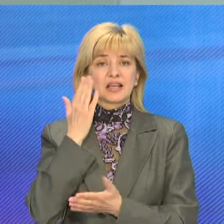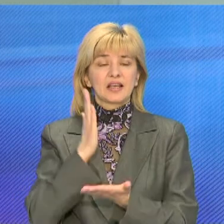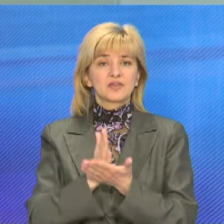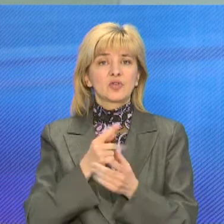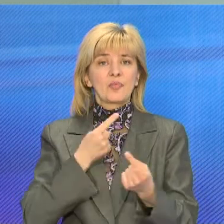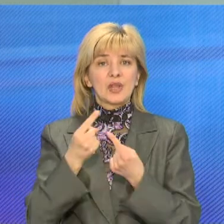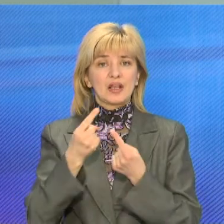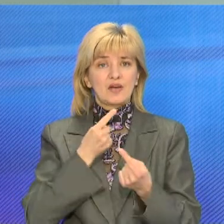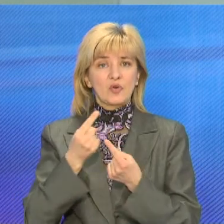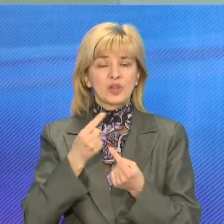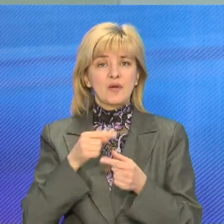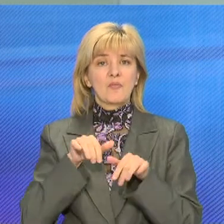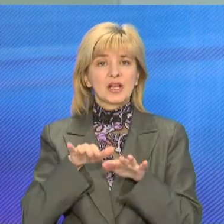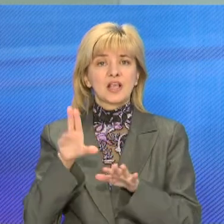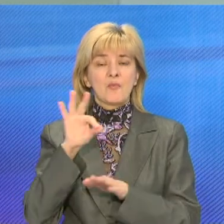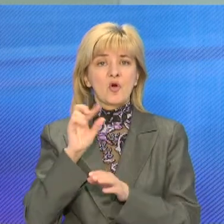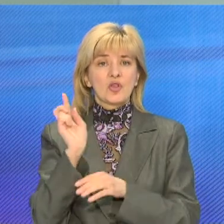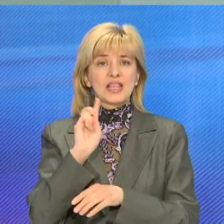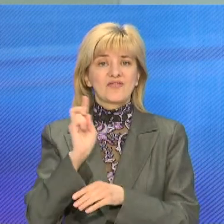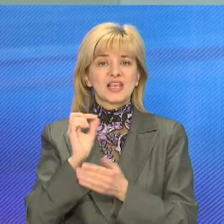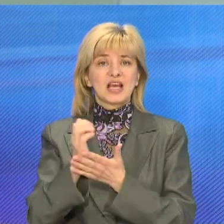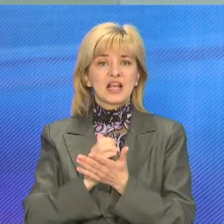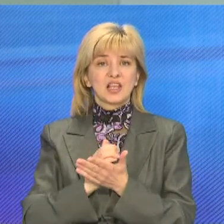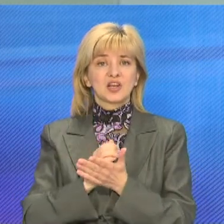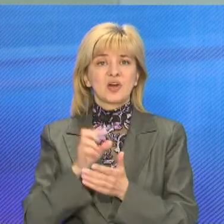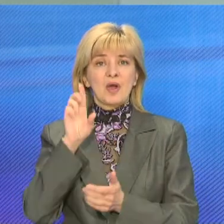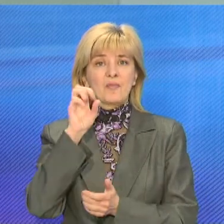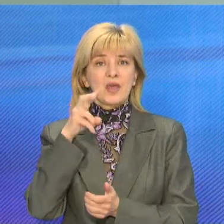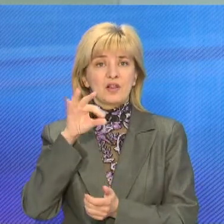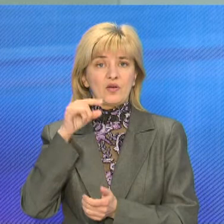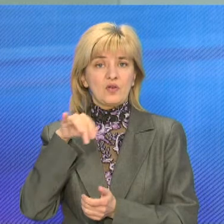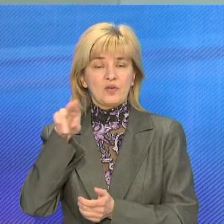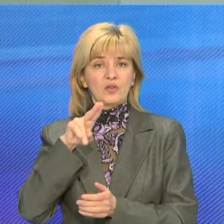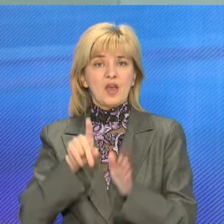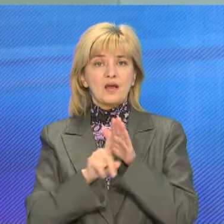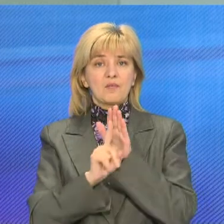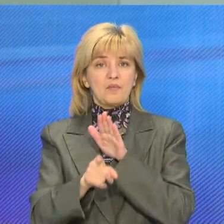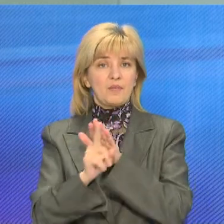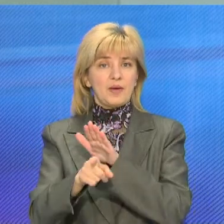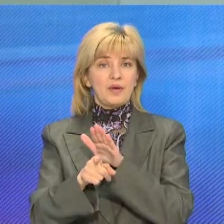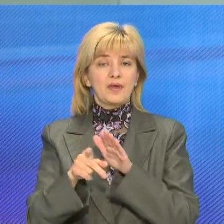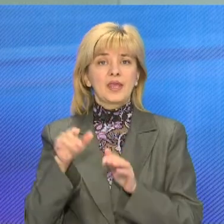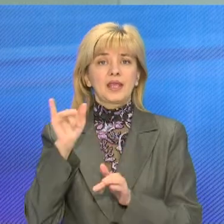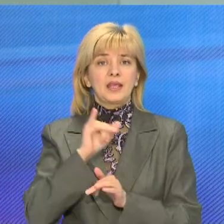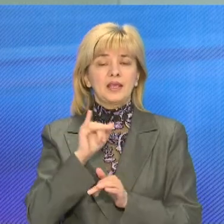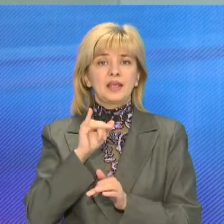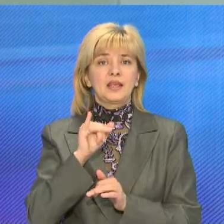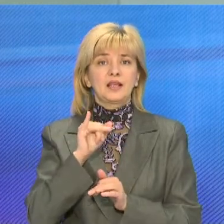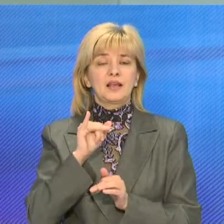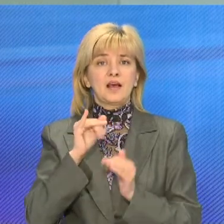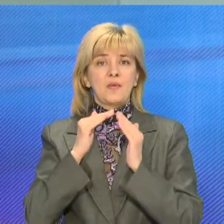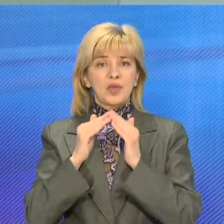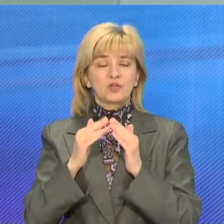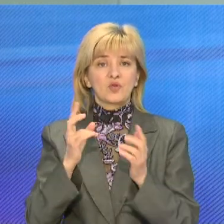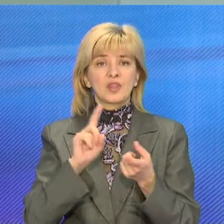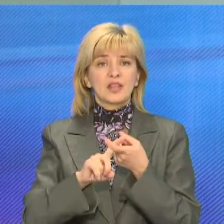по нефтехранилищам в Белгороде наносится авиационный удар и по мирному объекту, не имеющему